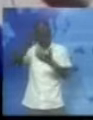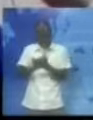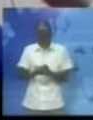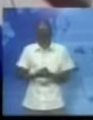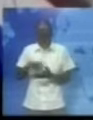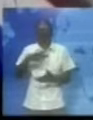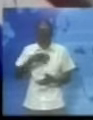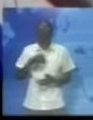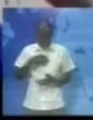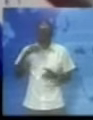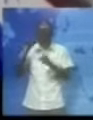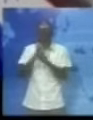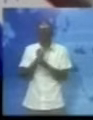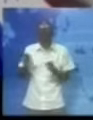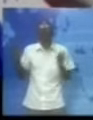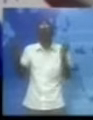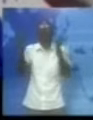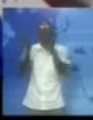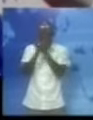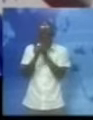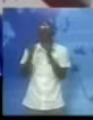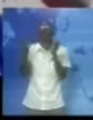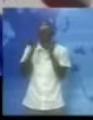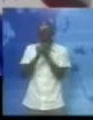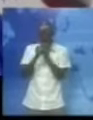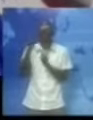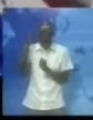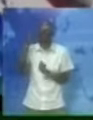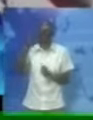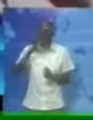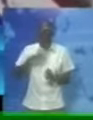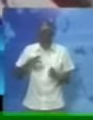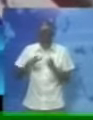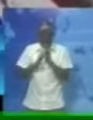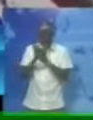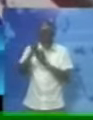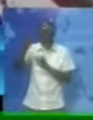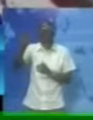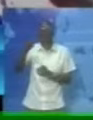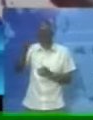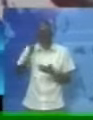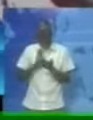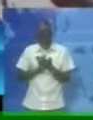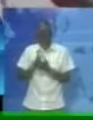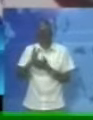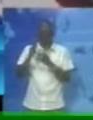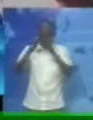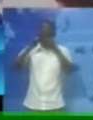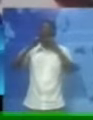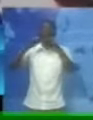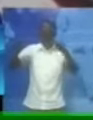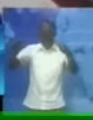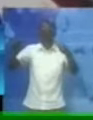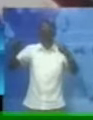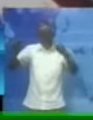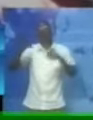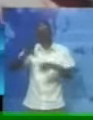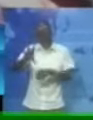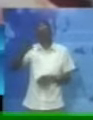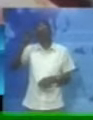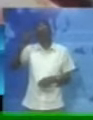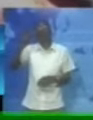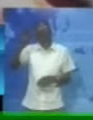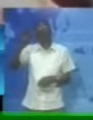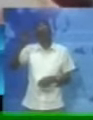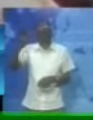prend rendez-vous avec ses filles intéressées par l'annonce, se retrouve dans un motel de